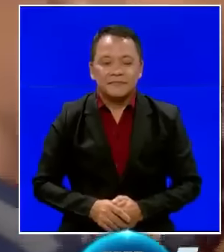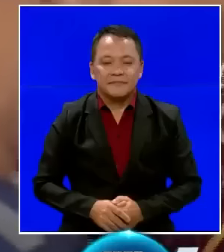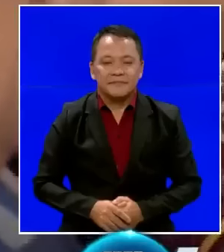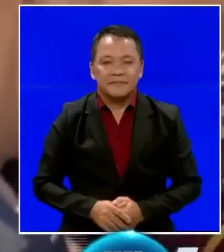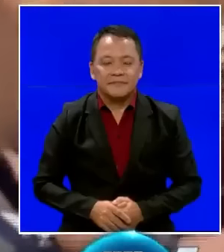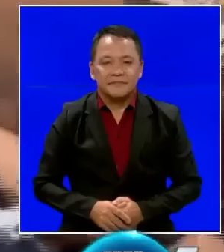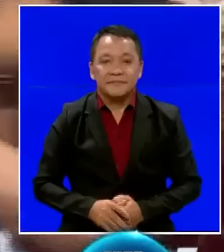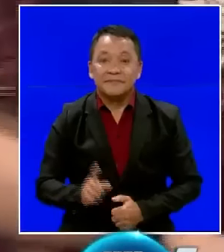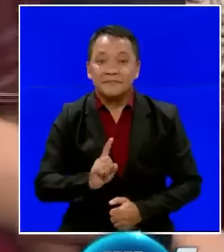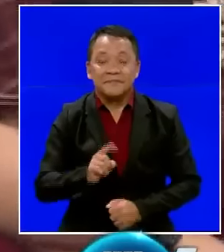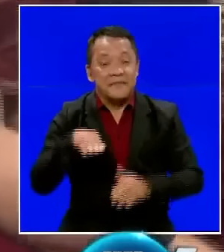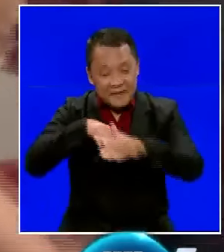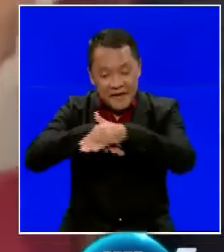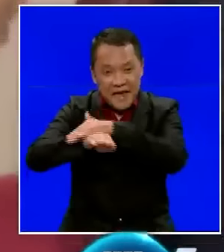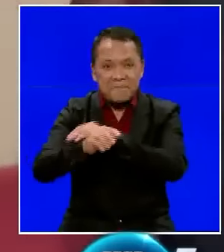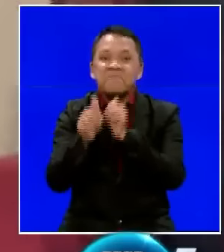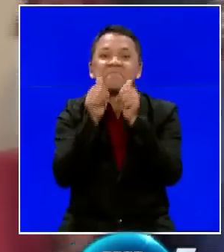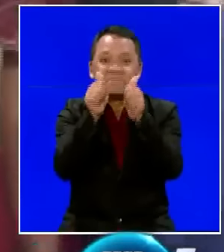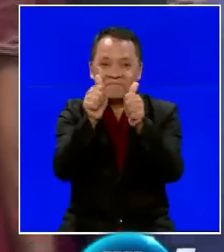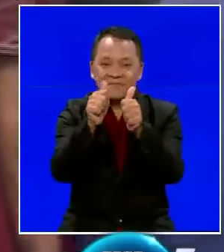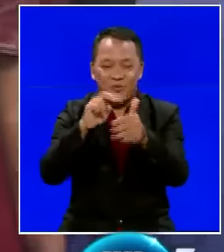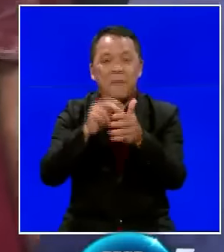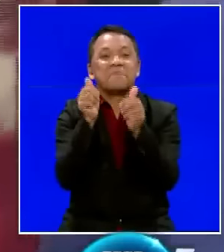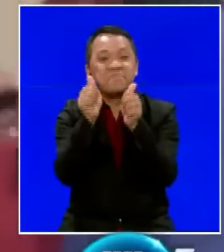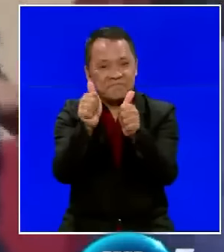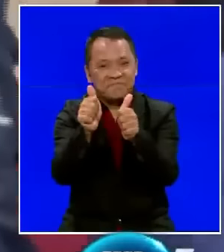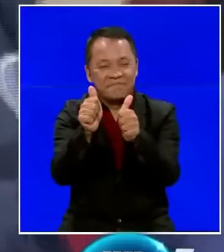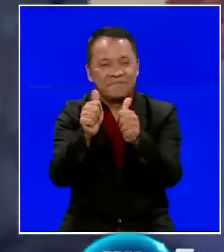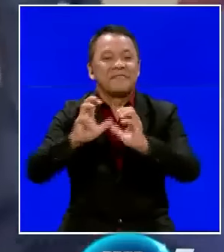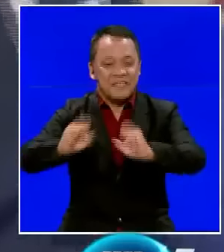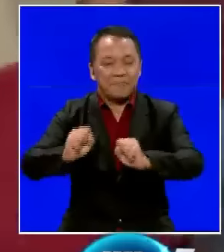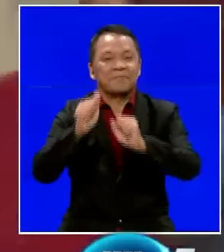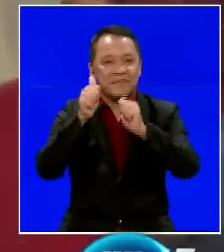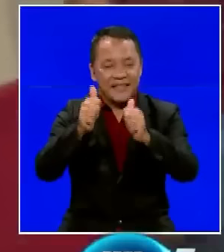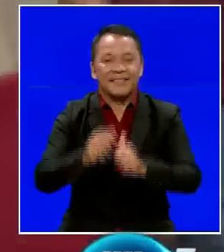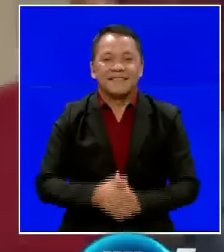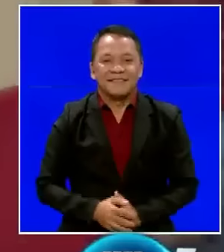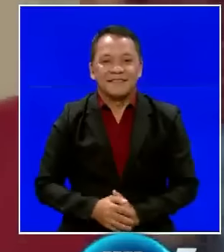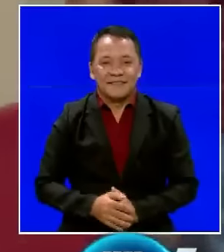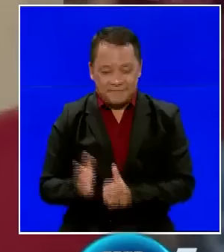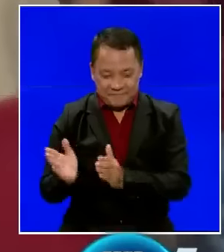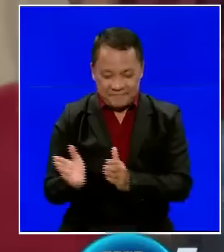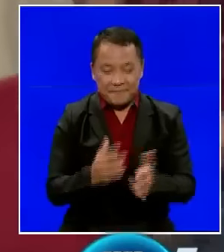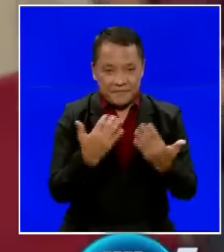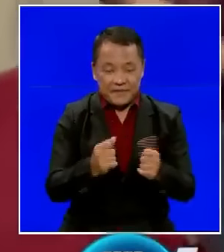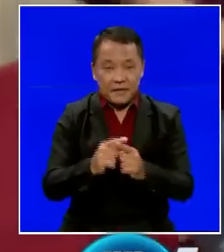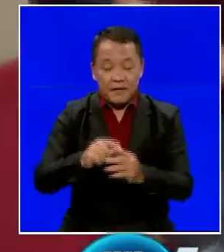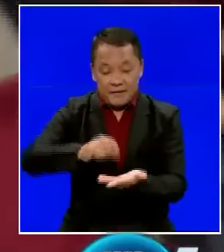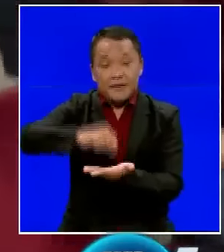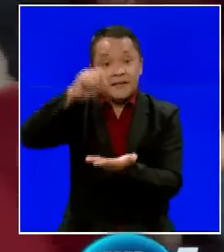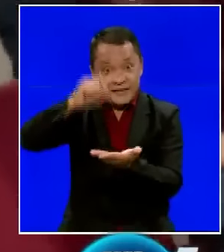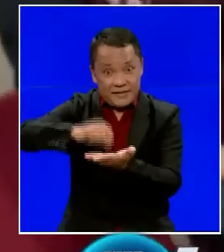โอ้เป็นไงล่ะนี ่ยกนิ้วโป้งให้2ข้างเลยเก่งมาก ก็ต้องยก2ข้างอ่ะนะฮะทีนี้บอกว่าระหว่างเซ็นเอกสาร